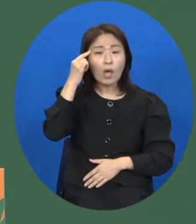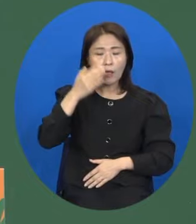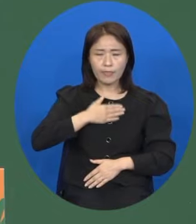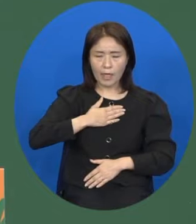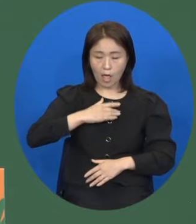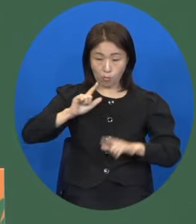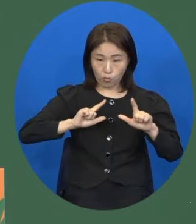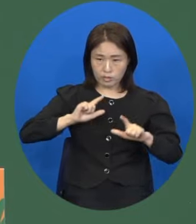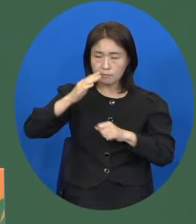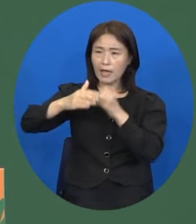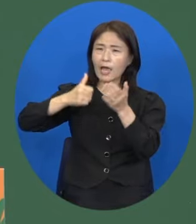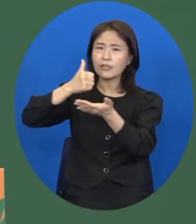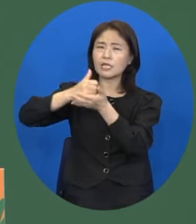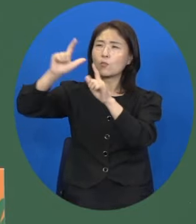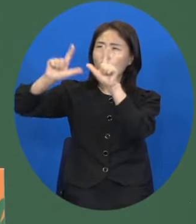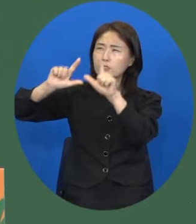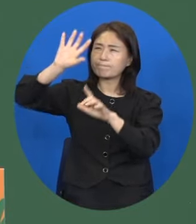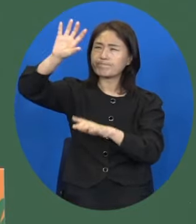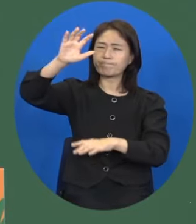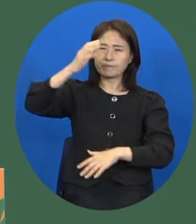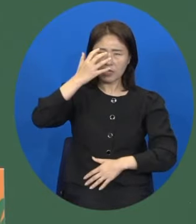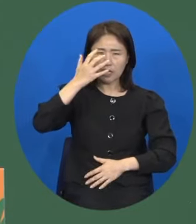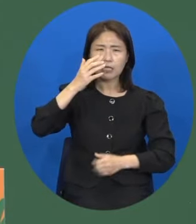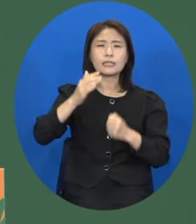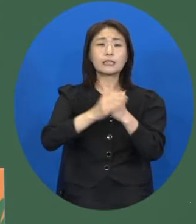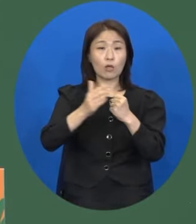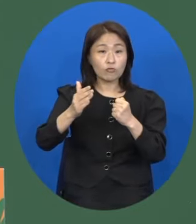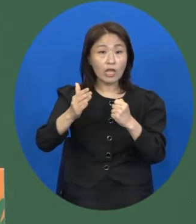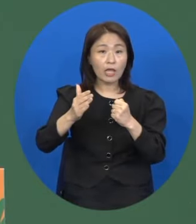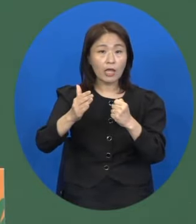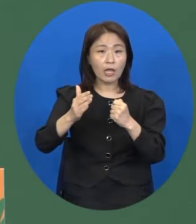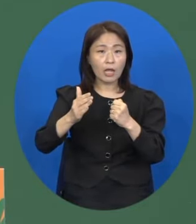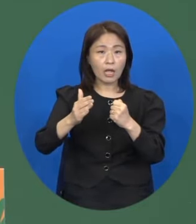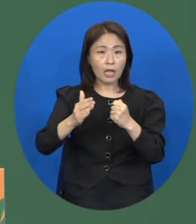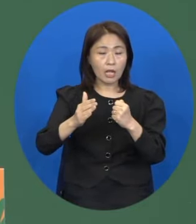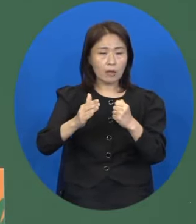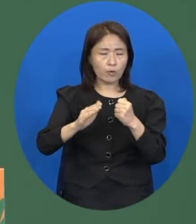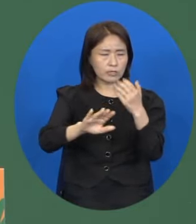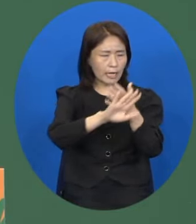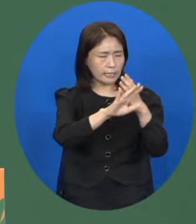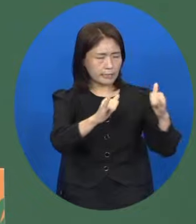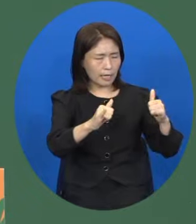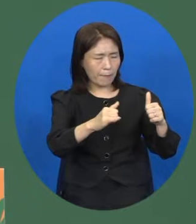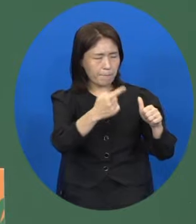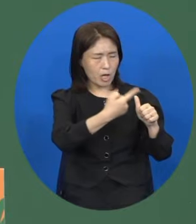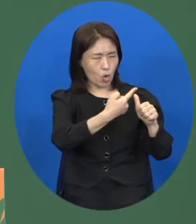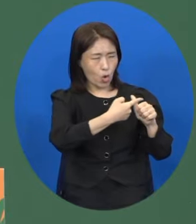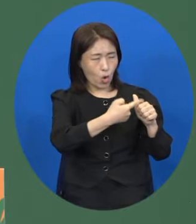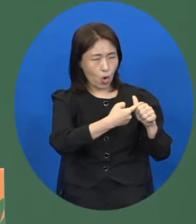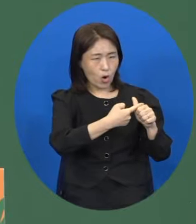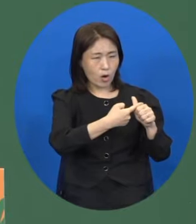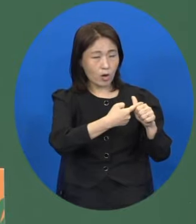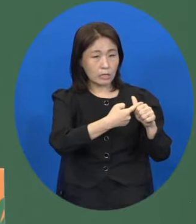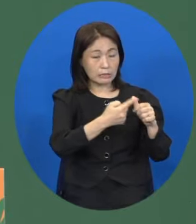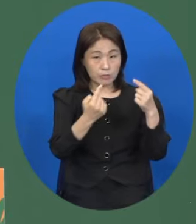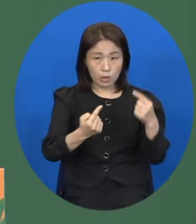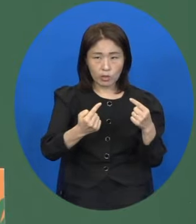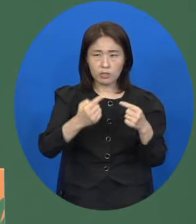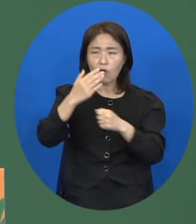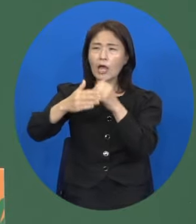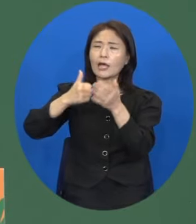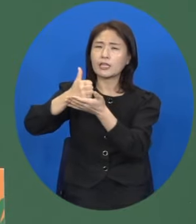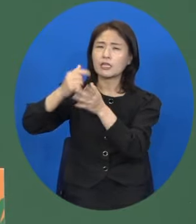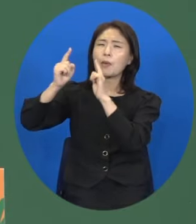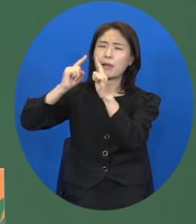받았다라고 하는 하나님의 말씀이 사람들의 손가락질보다 더 크게 들렸기